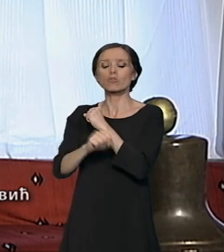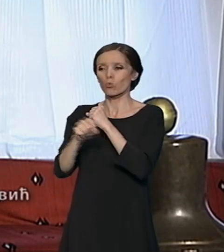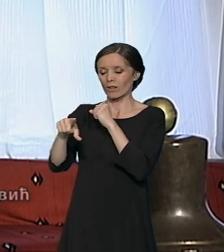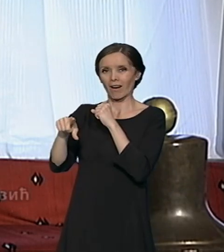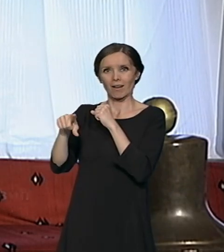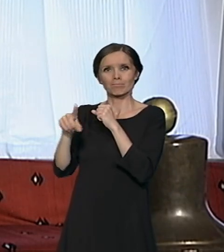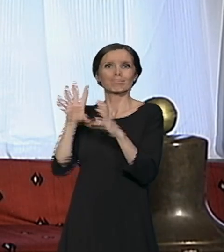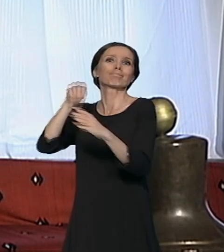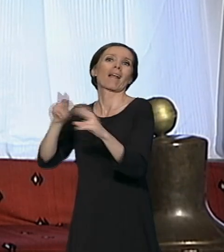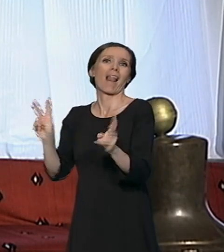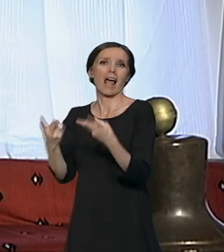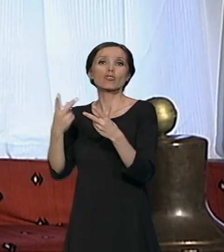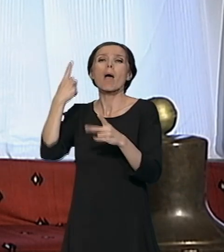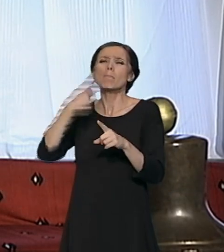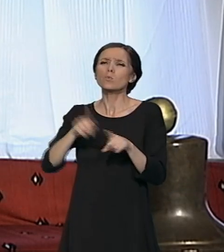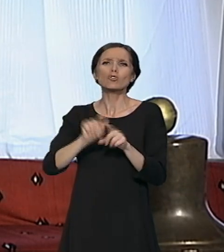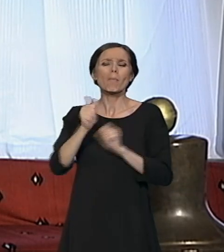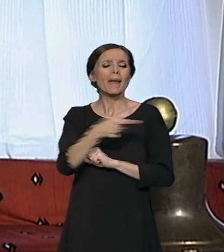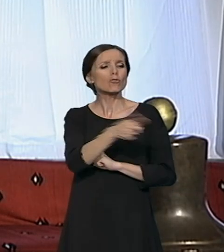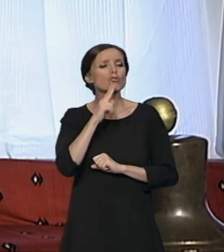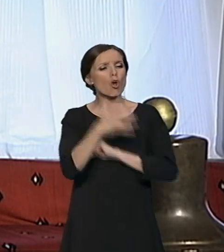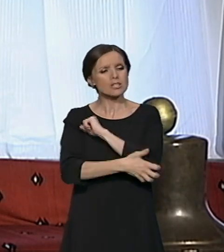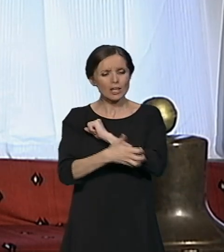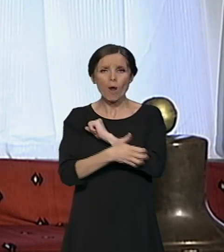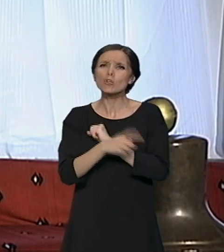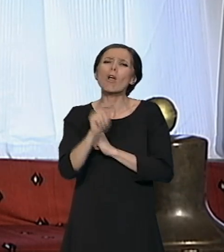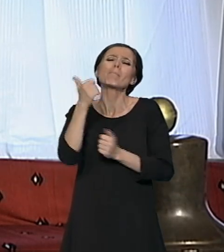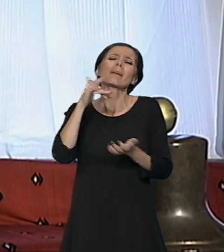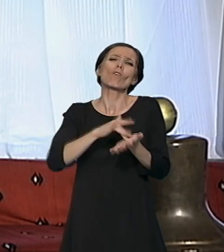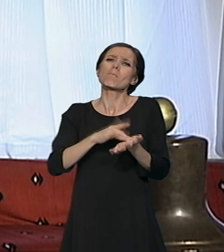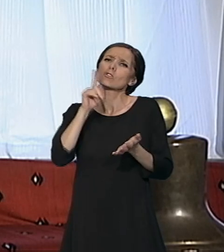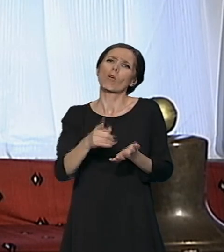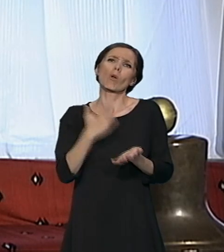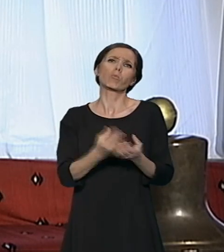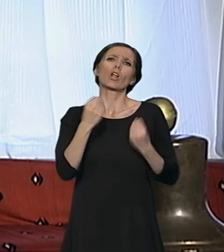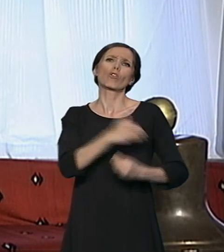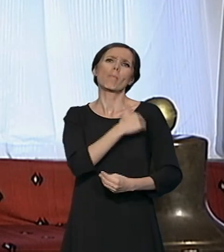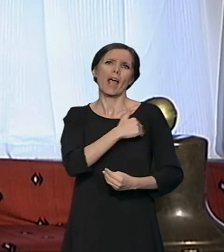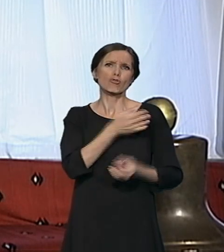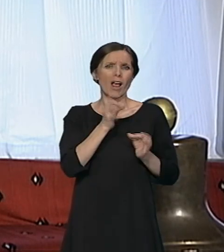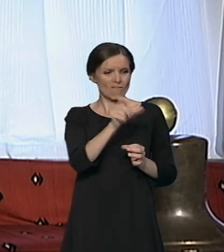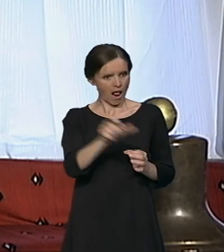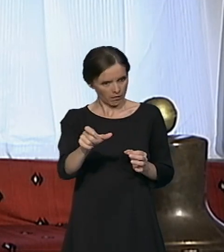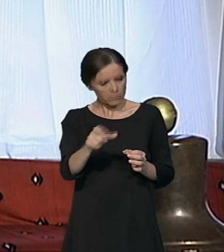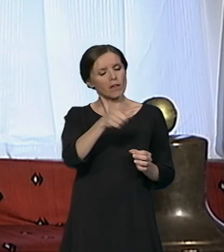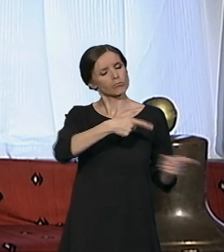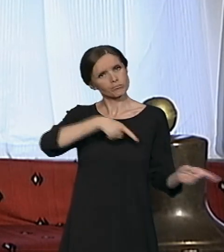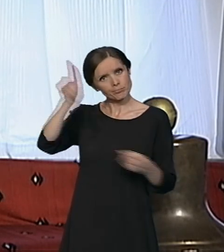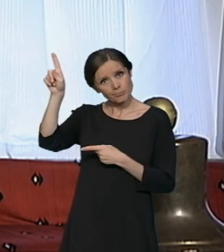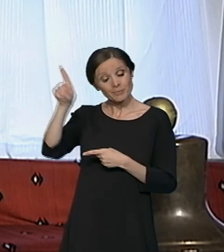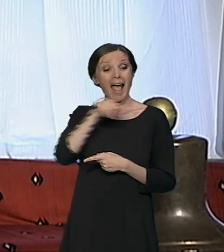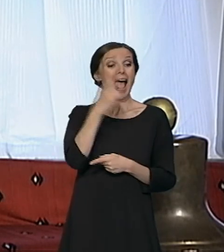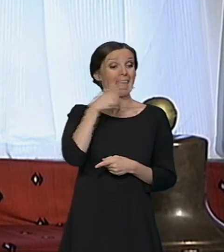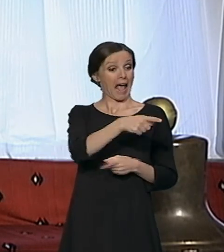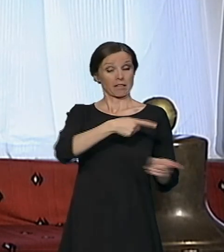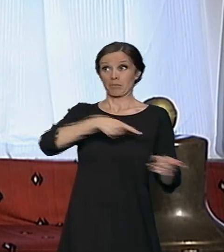onima koji su siromašni i podrazumevalo se da su dobri đaci, a za uzrat stipendisti su bili